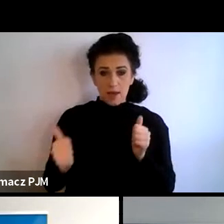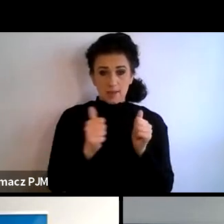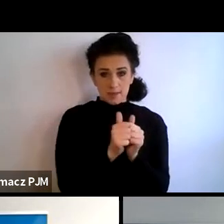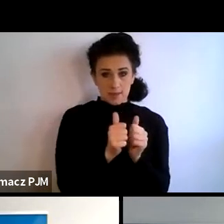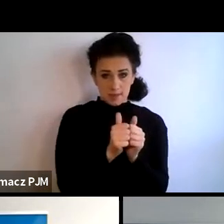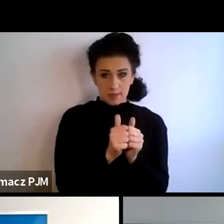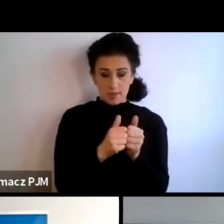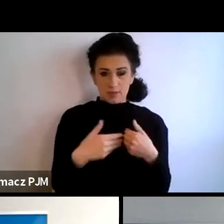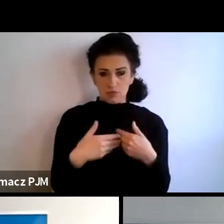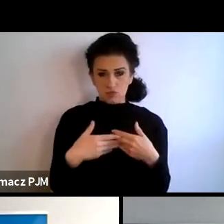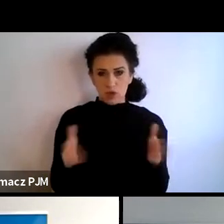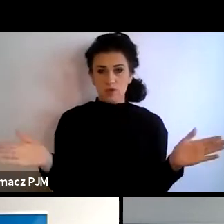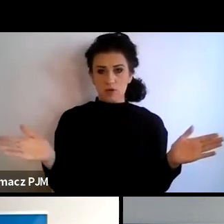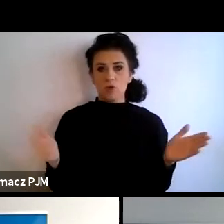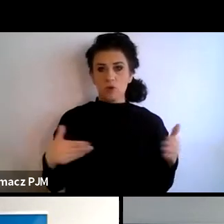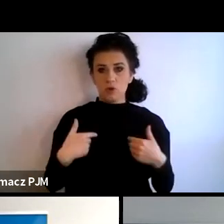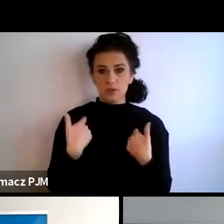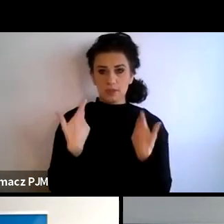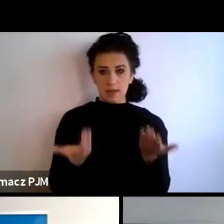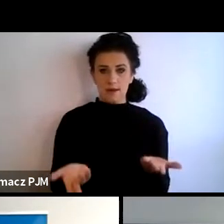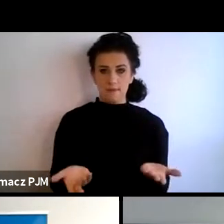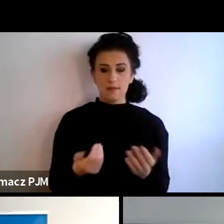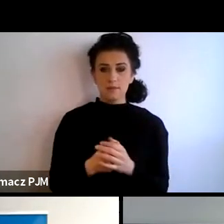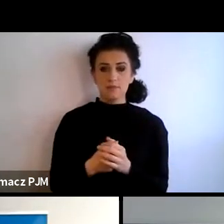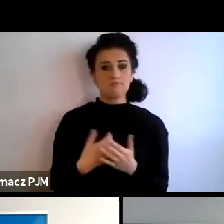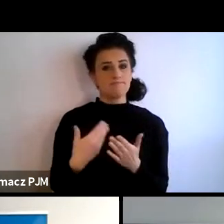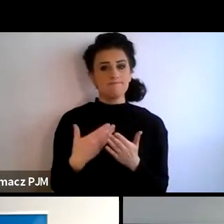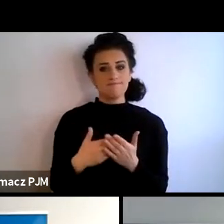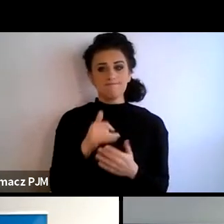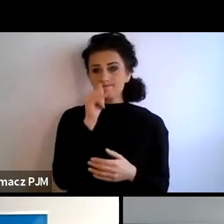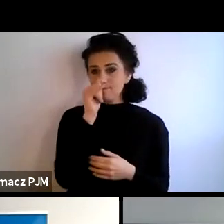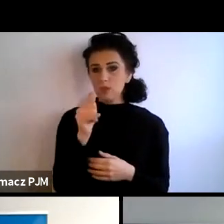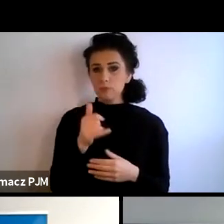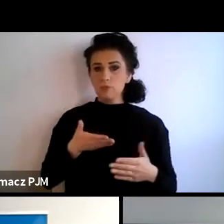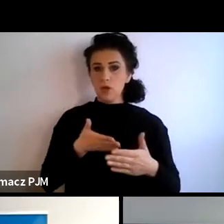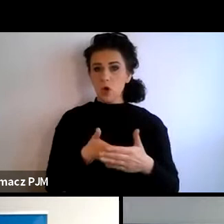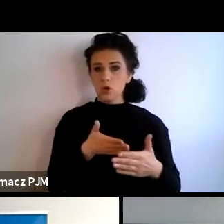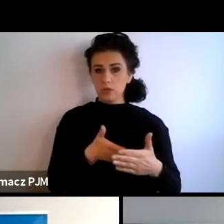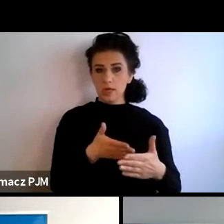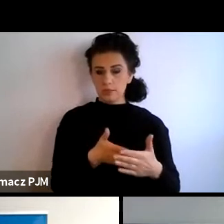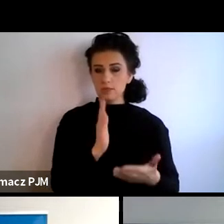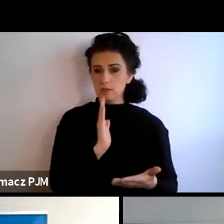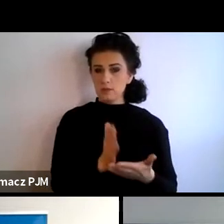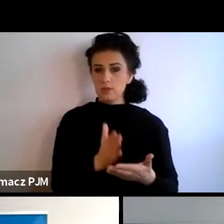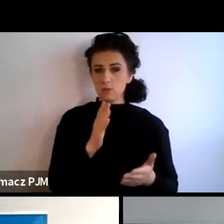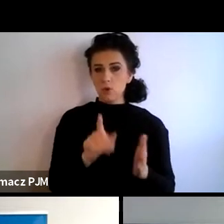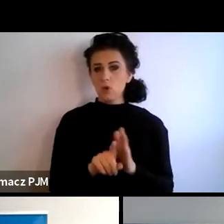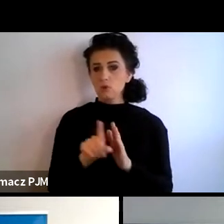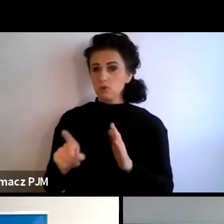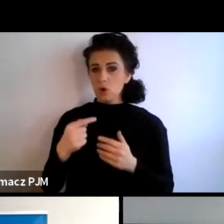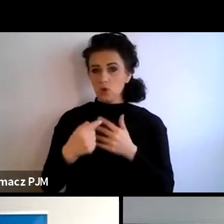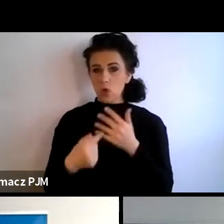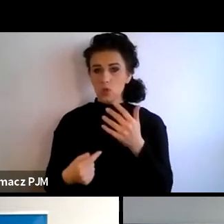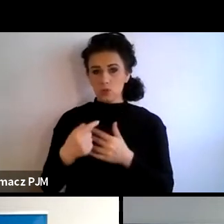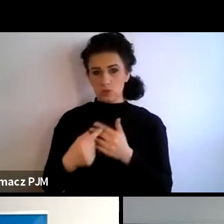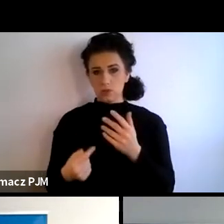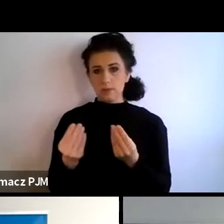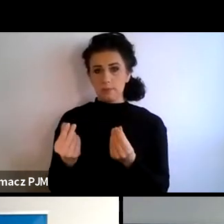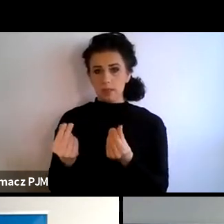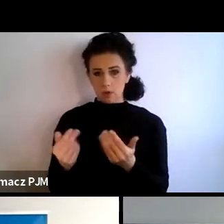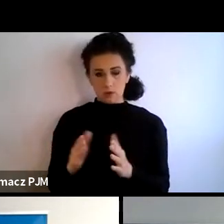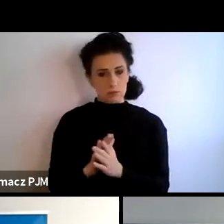dość szeroko, to nie możemy jej ograniczyć tylko do rozliczania. Ona